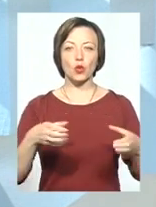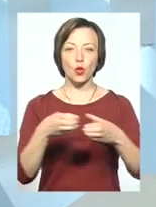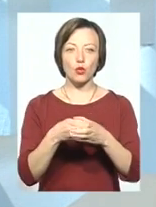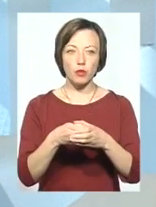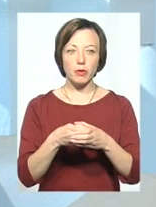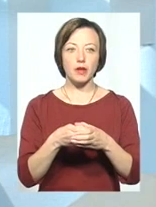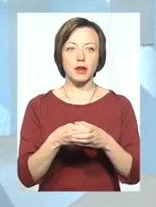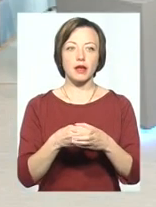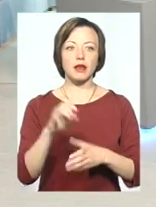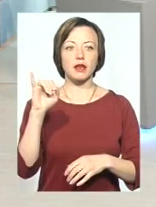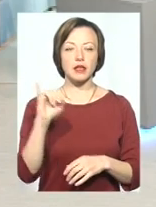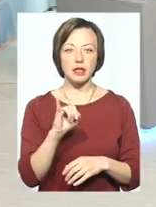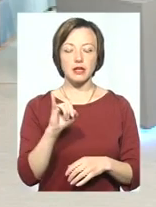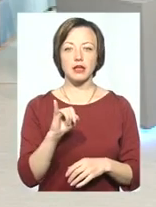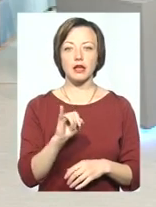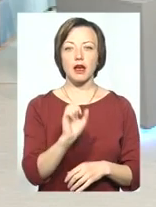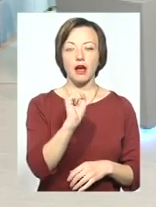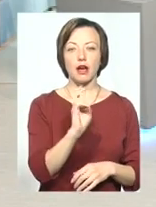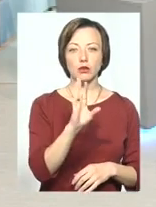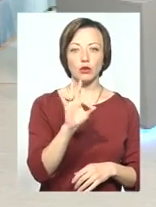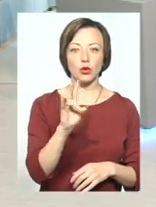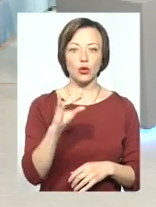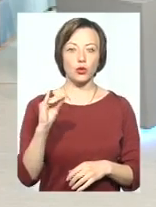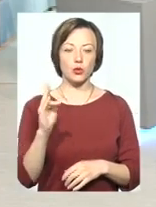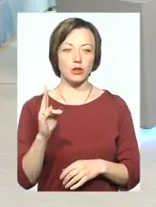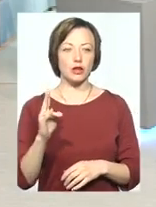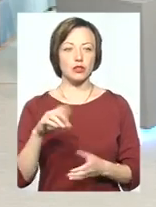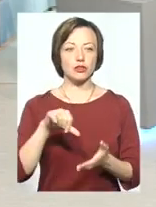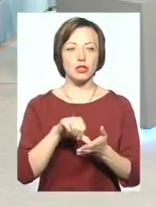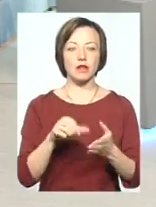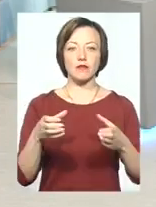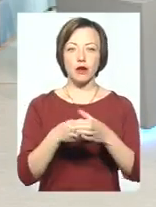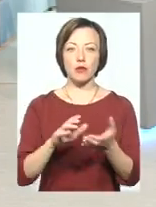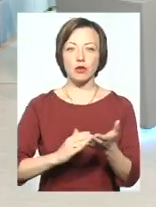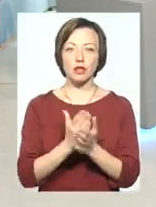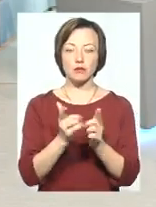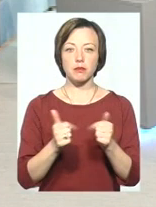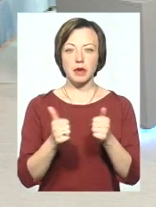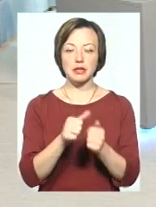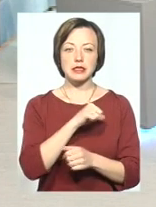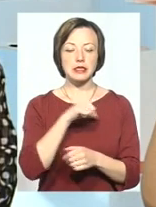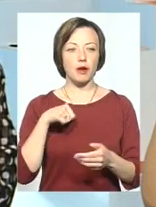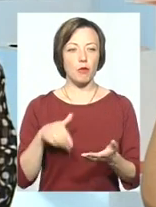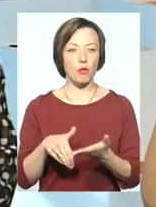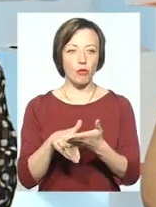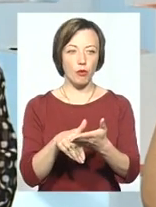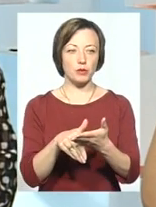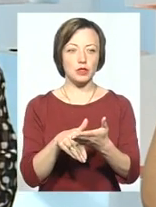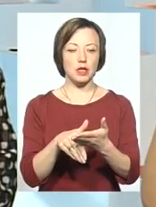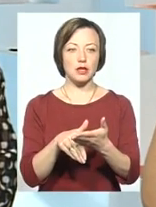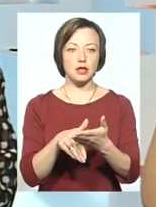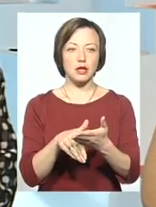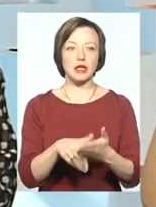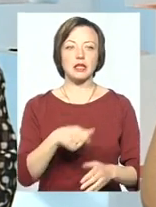аграрії Хмельниччини та В'ячеслав Антонюк, член фракції політичної партії Об'єднання Самопоміч, депутат